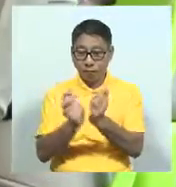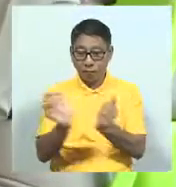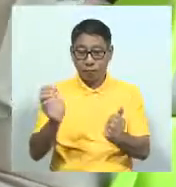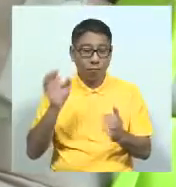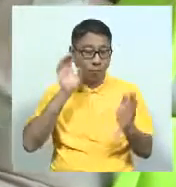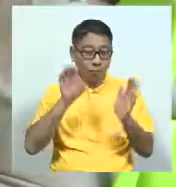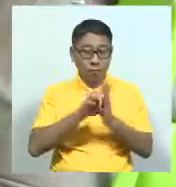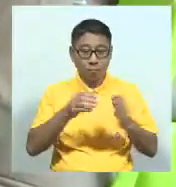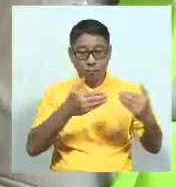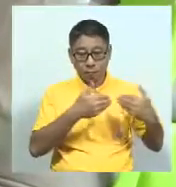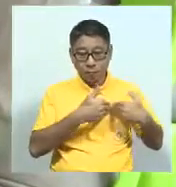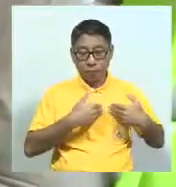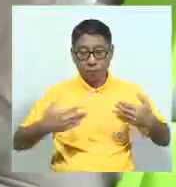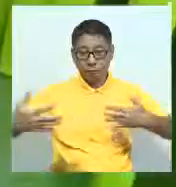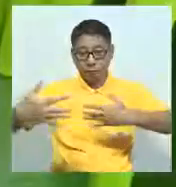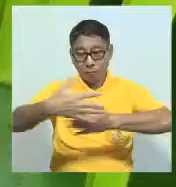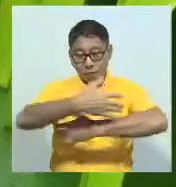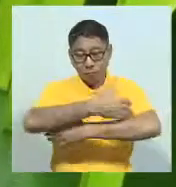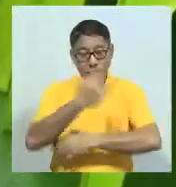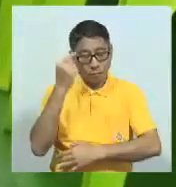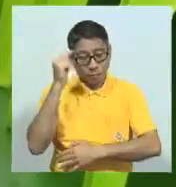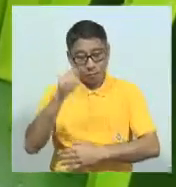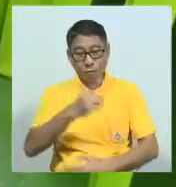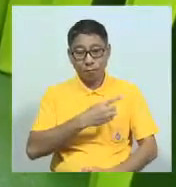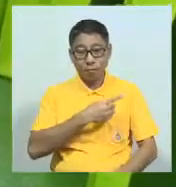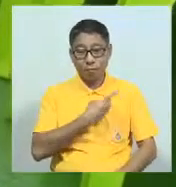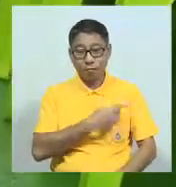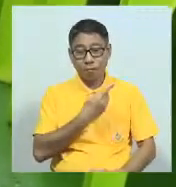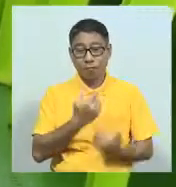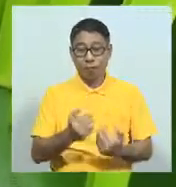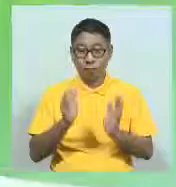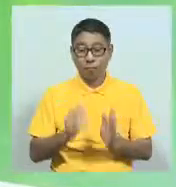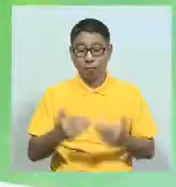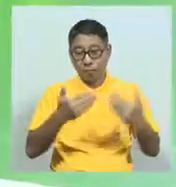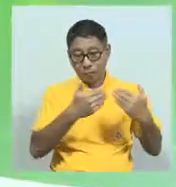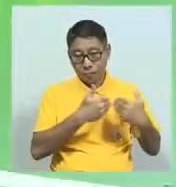ประทับใจคือต่างเข้าสวมกอดกันด้วยความคิดถึงดีใจและทุกคนต่